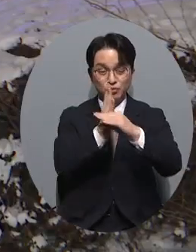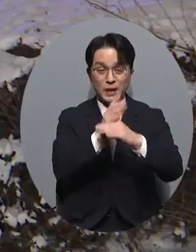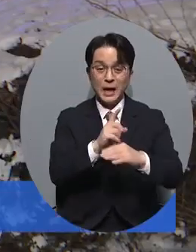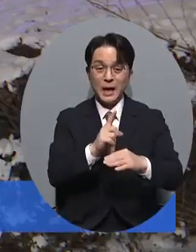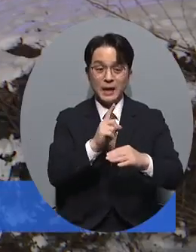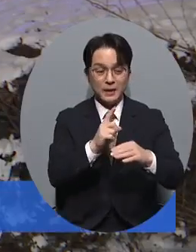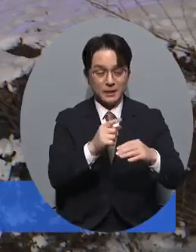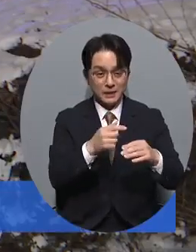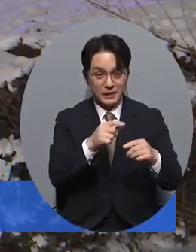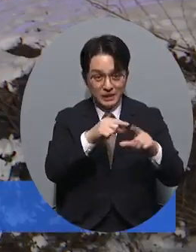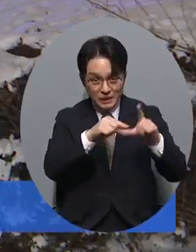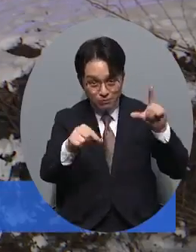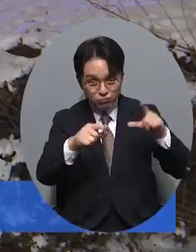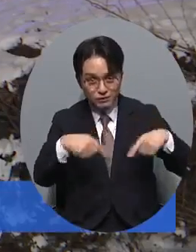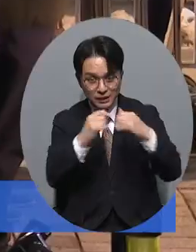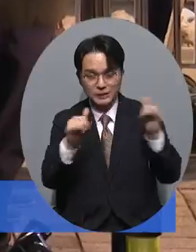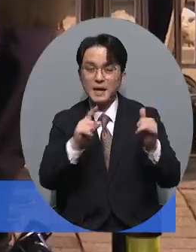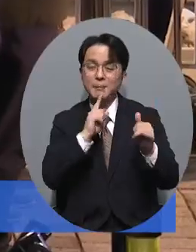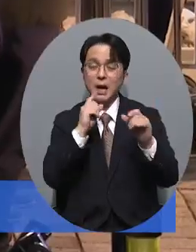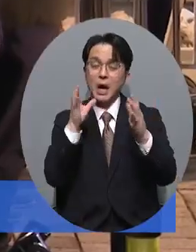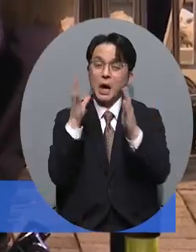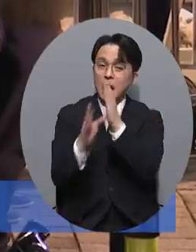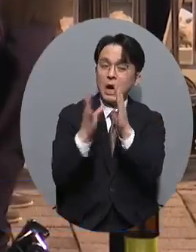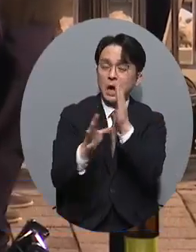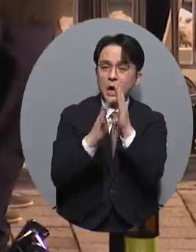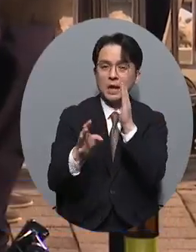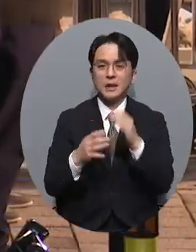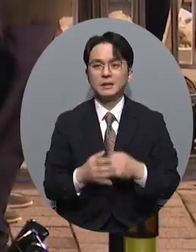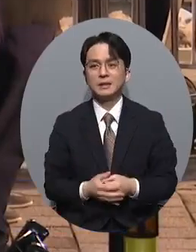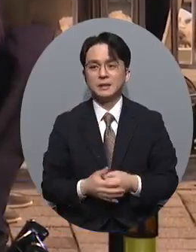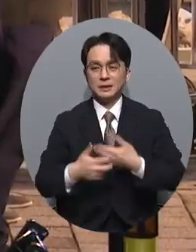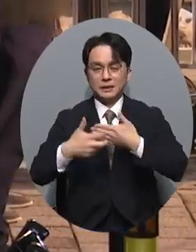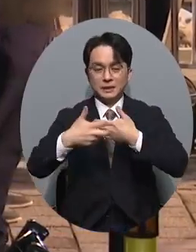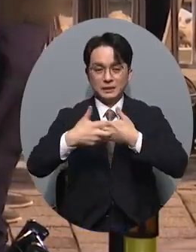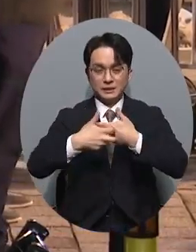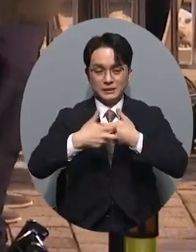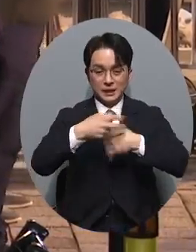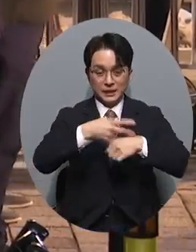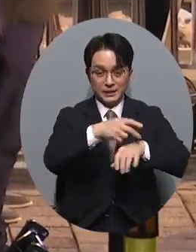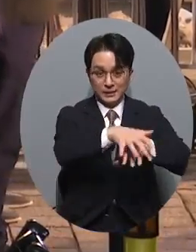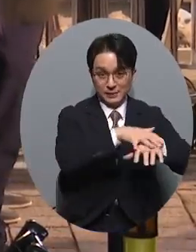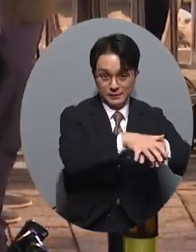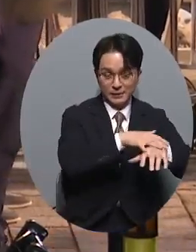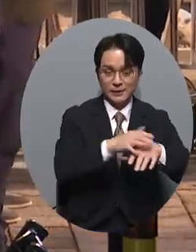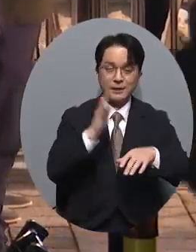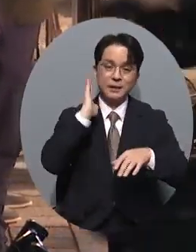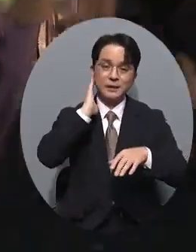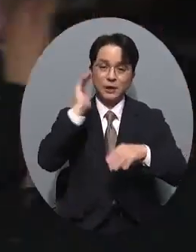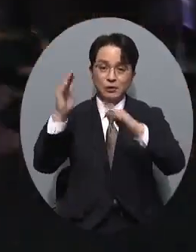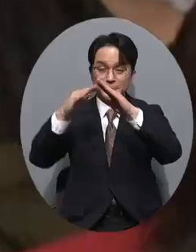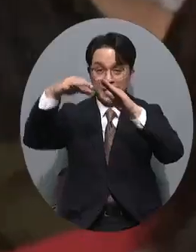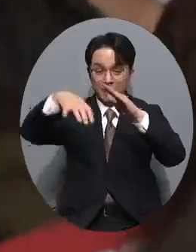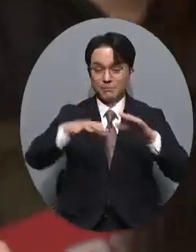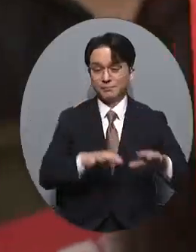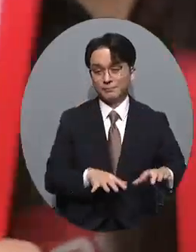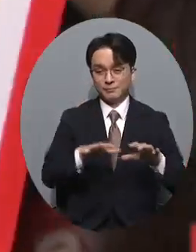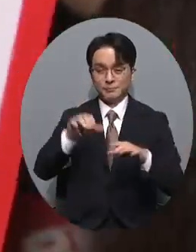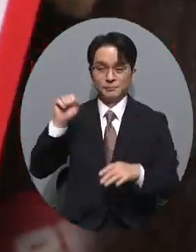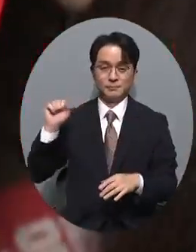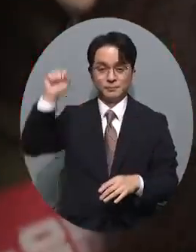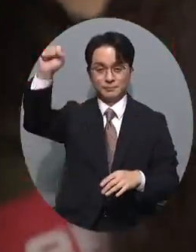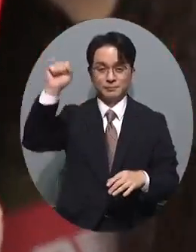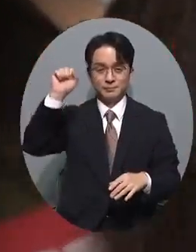의대 증원에 반대하는 의사들이 용산 대통령실 앞에 모였습니다 한시간 가량 진행된 지표에서는